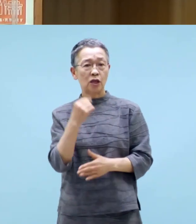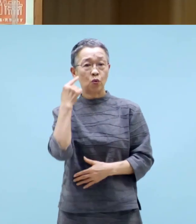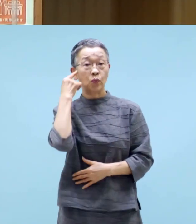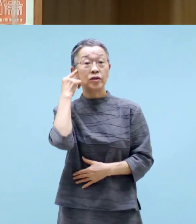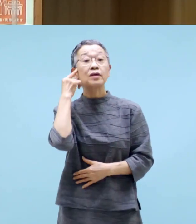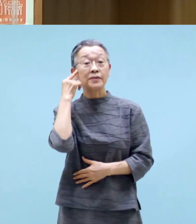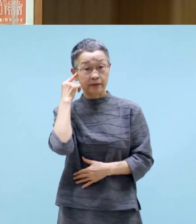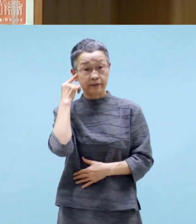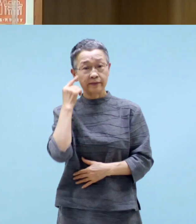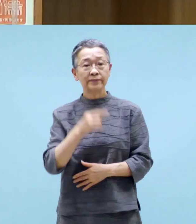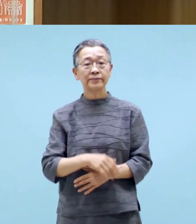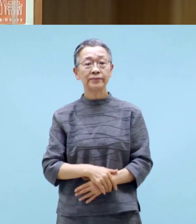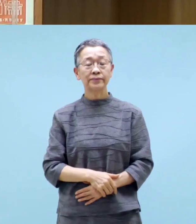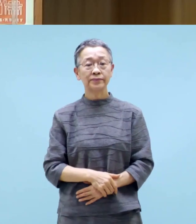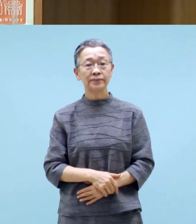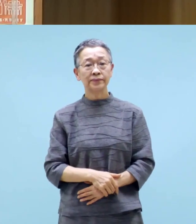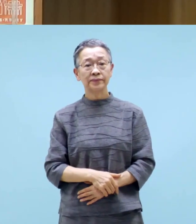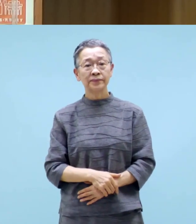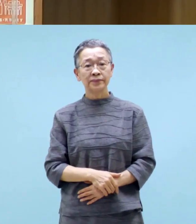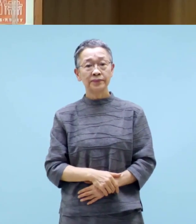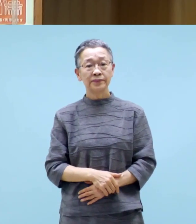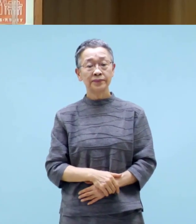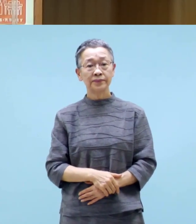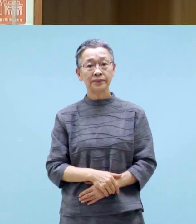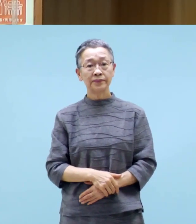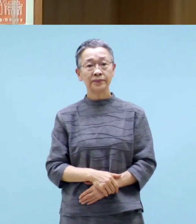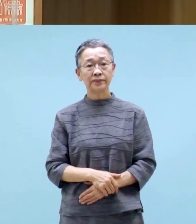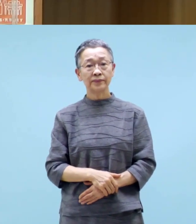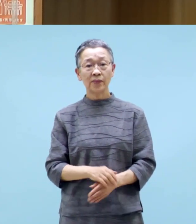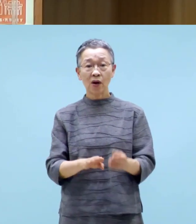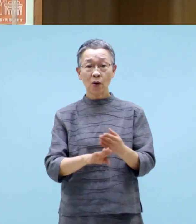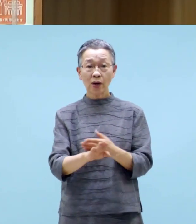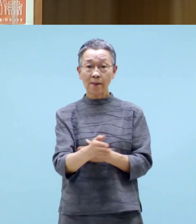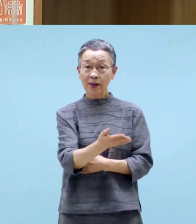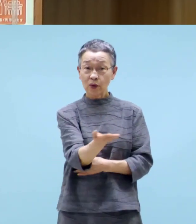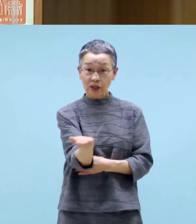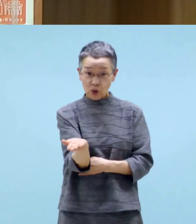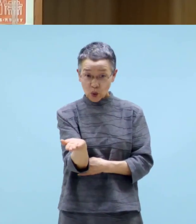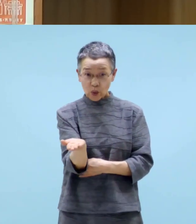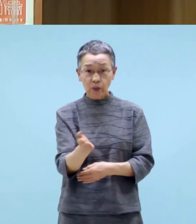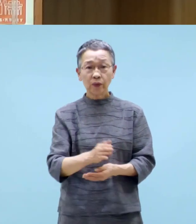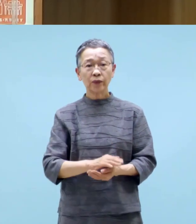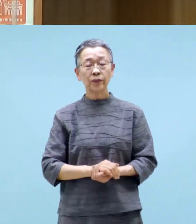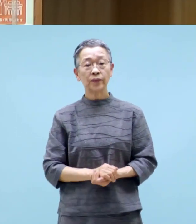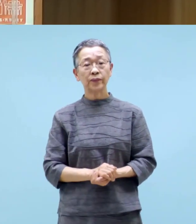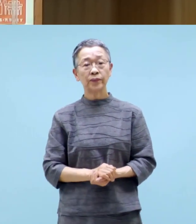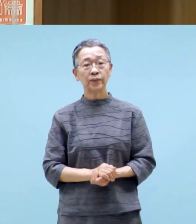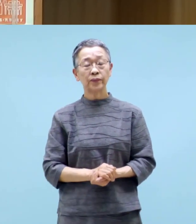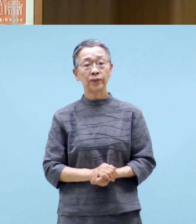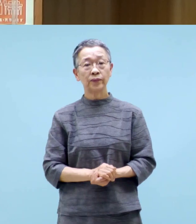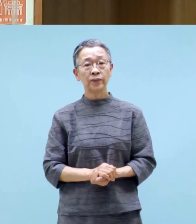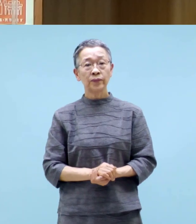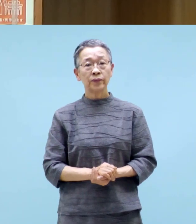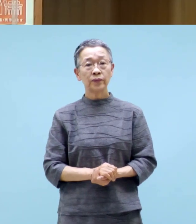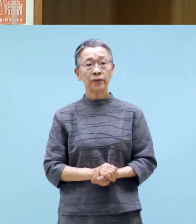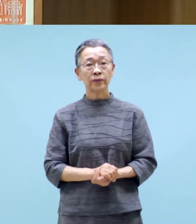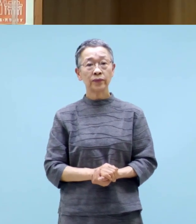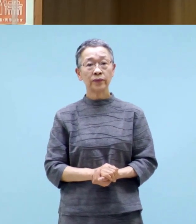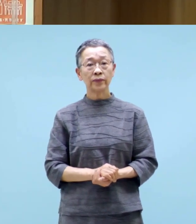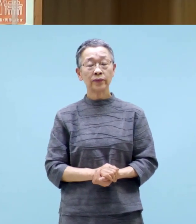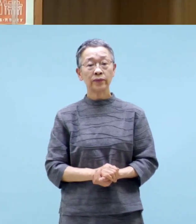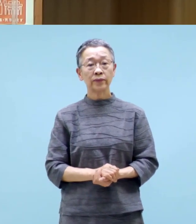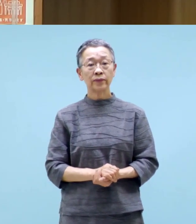ふうに。 よろしいでしょうか。他にございますか。 は石原さん。